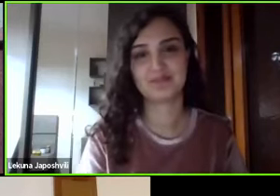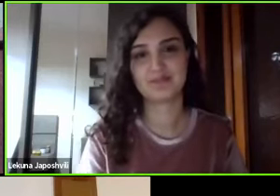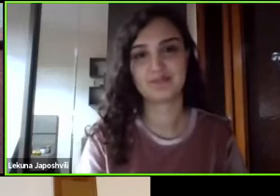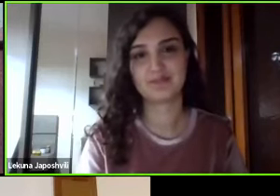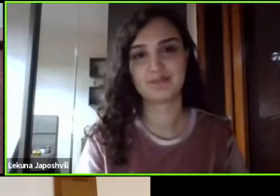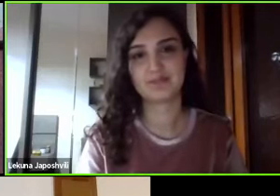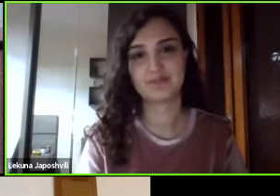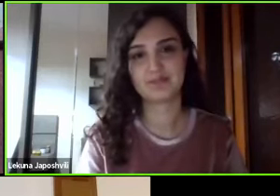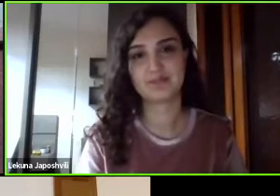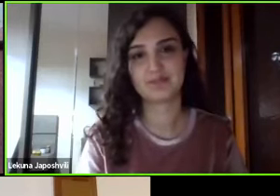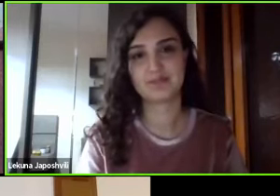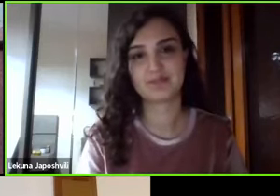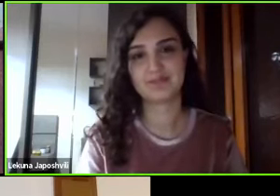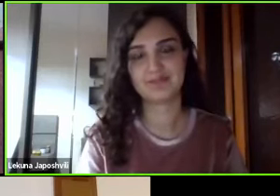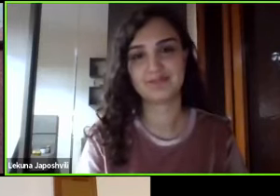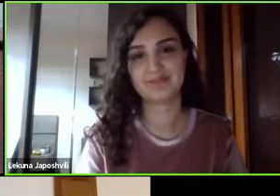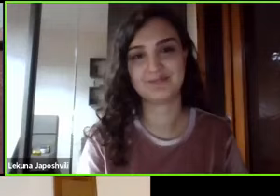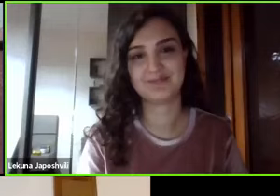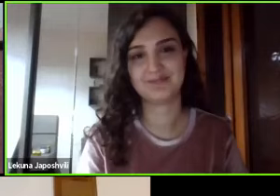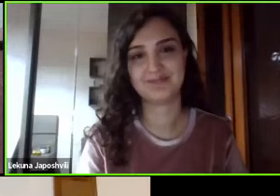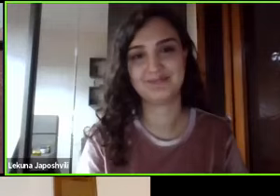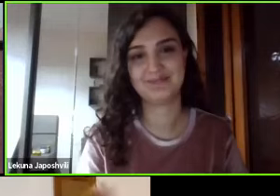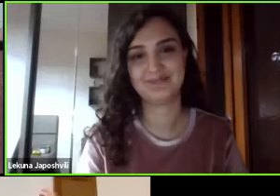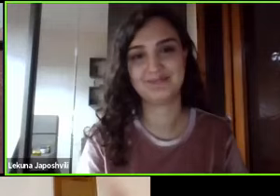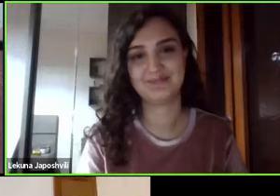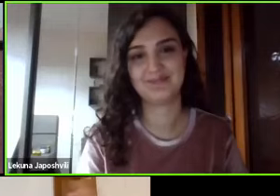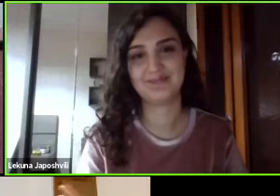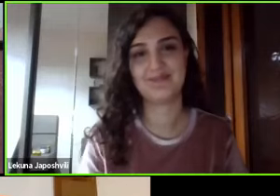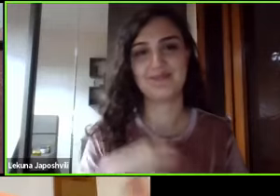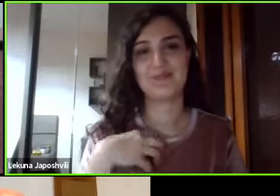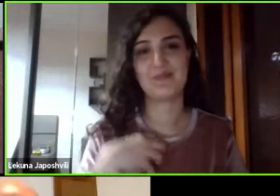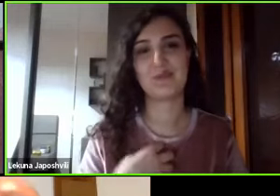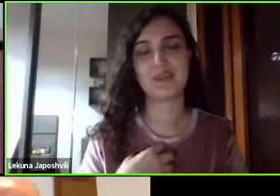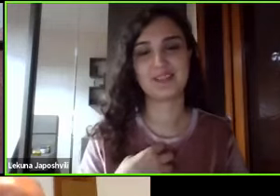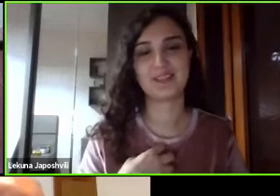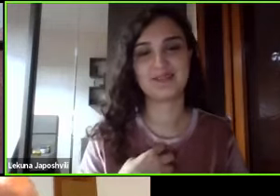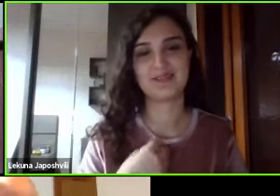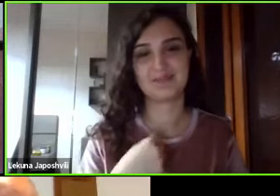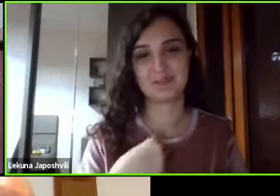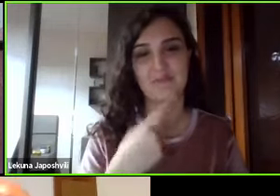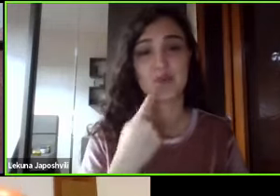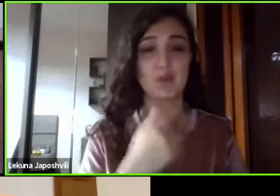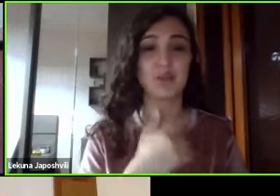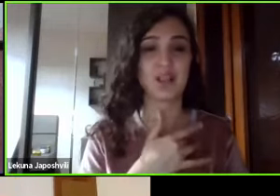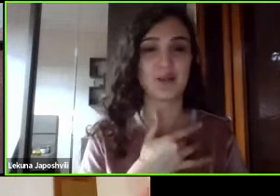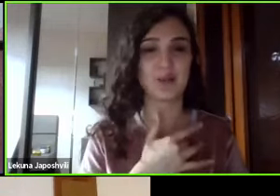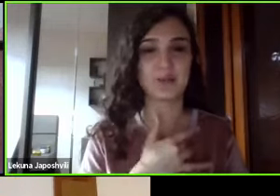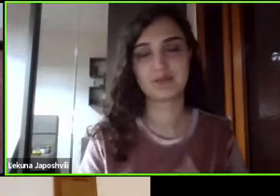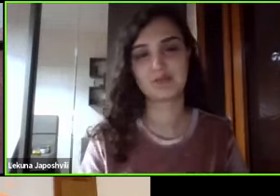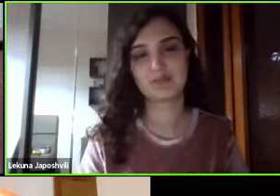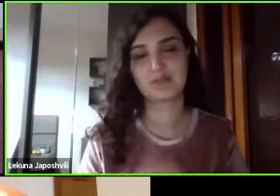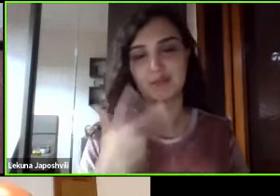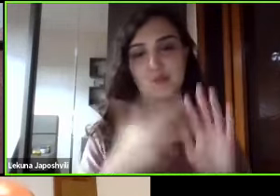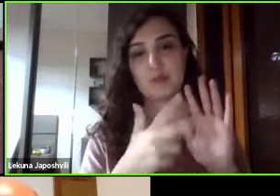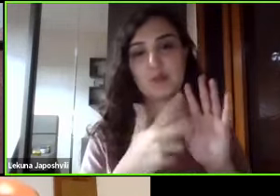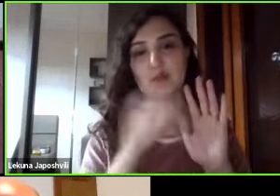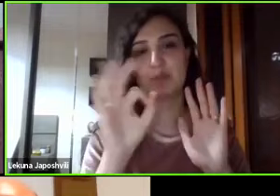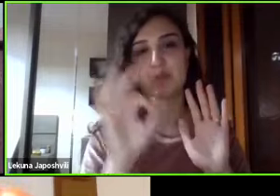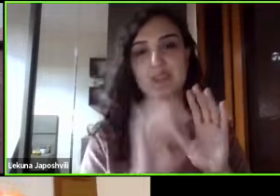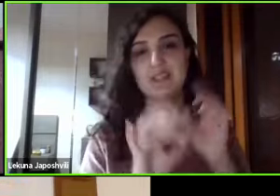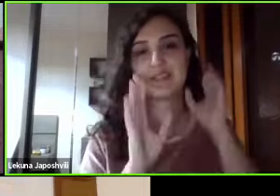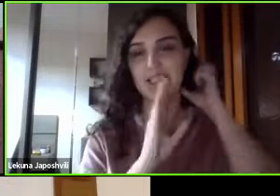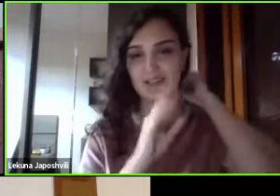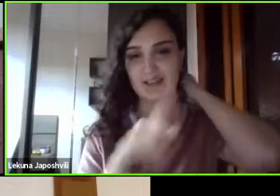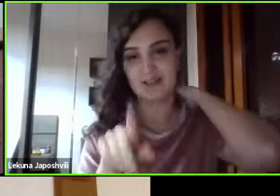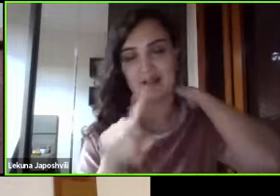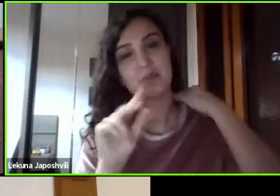თამთა ეს ჩემი კითხვა თქვენ ნახლობით, მე ვიტყოდი, რომ 80% დედა